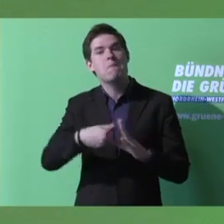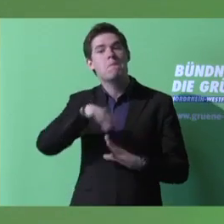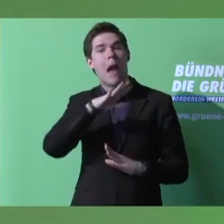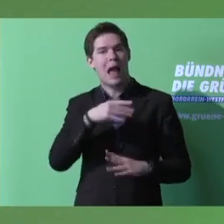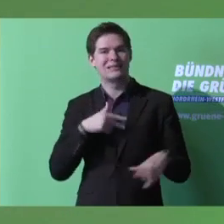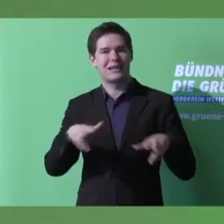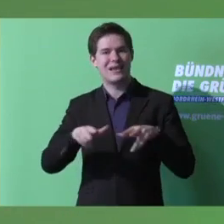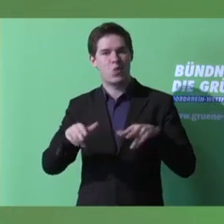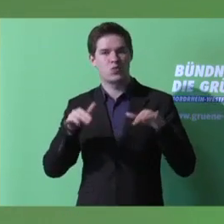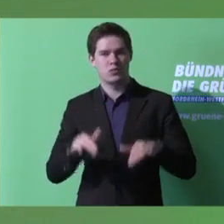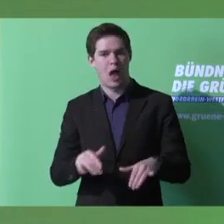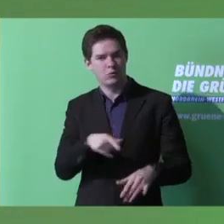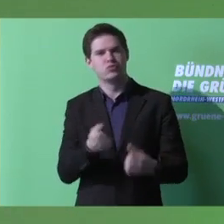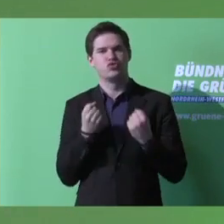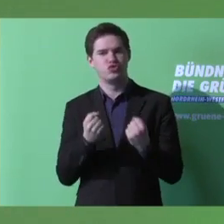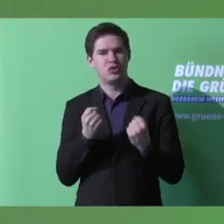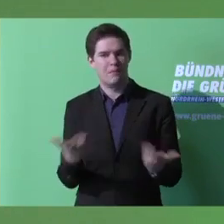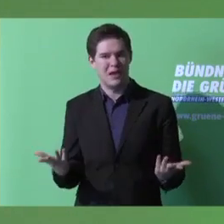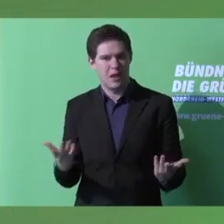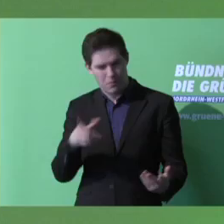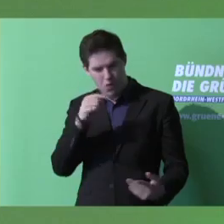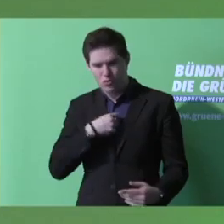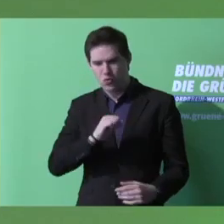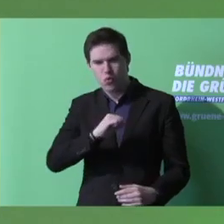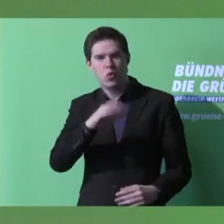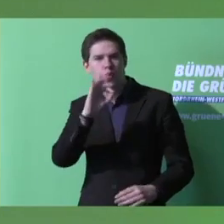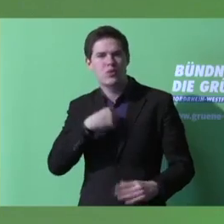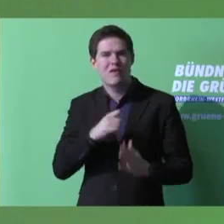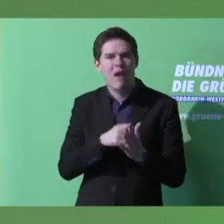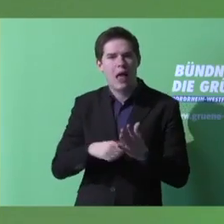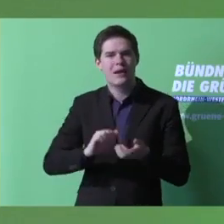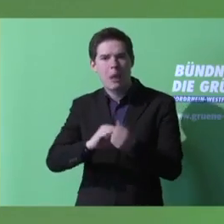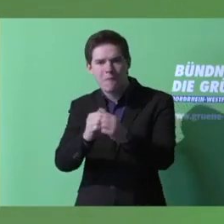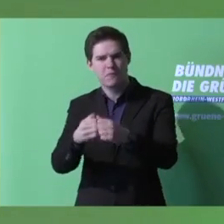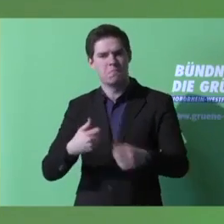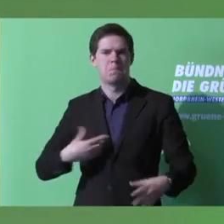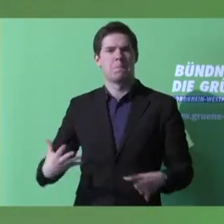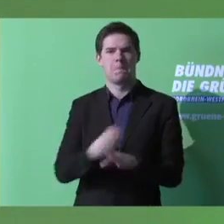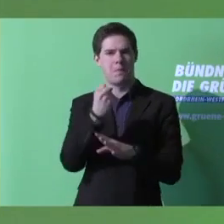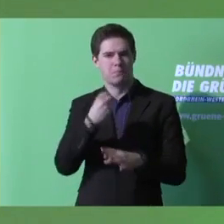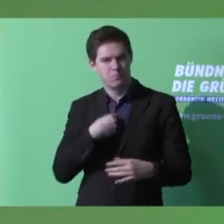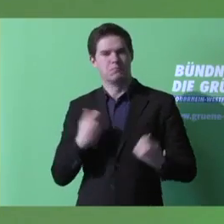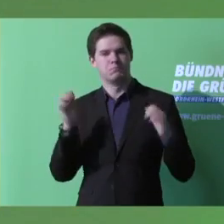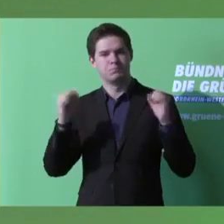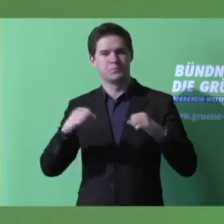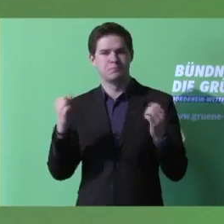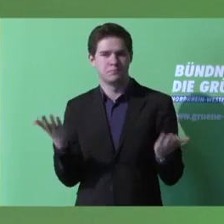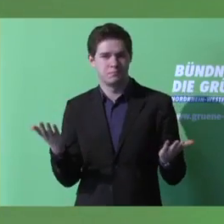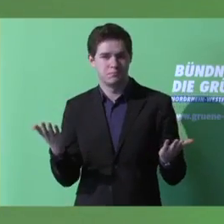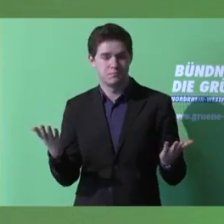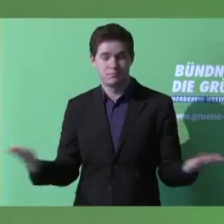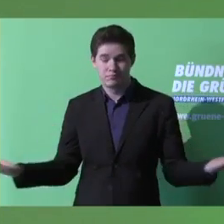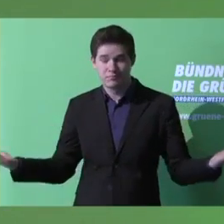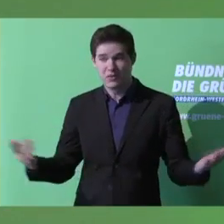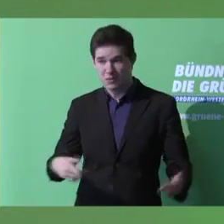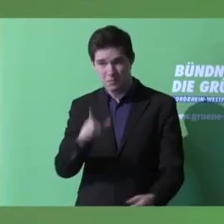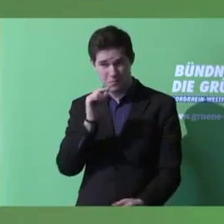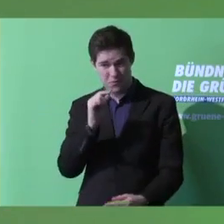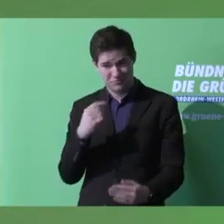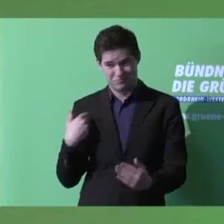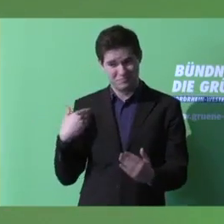Mehrheitsregierung nach einem Turbowahlkampf gemeinsam beschlossen. Man kann nicht sagen, liebe Freundinnen und Freunde, dass es bei uns